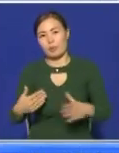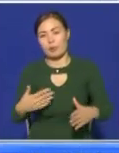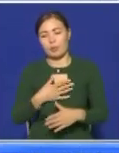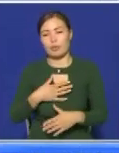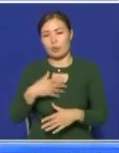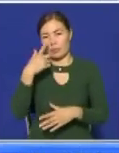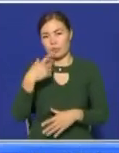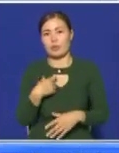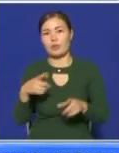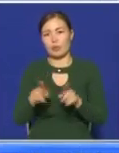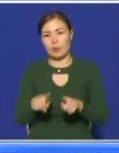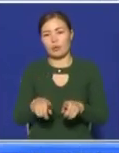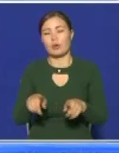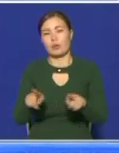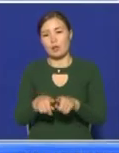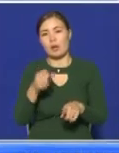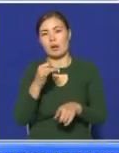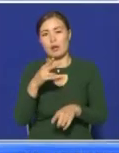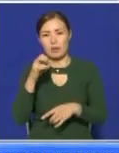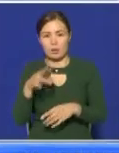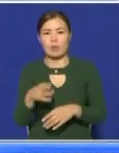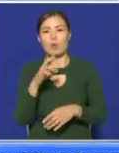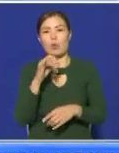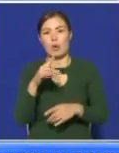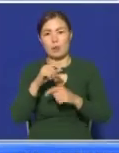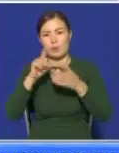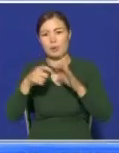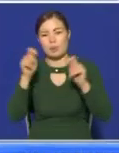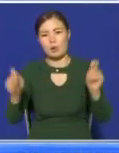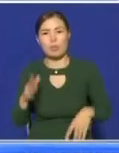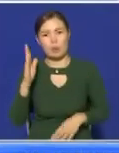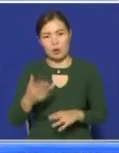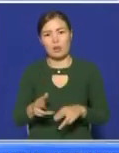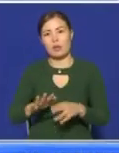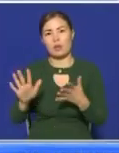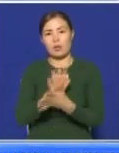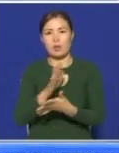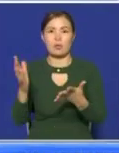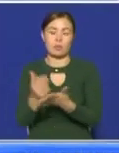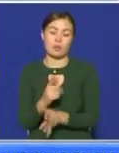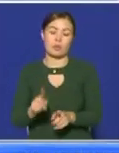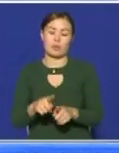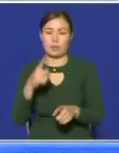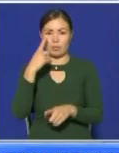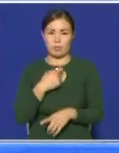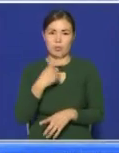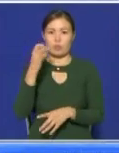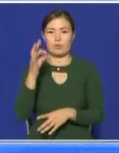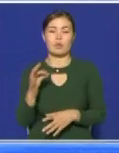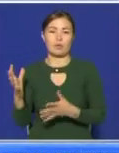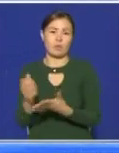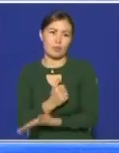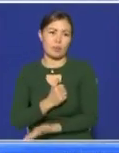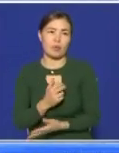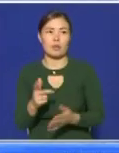бізге осындай Айқанатта Бурабайда мектеп ашылады, сендер соған грант ұтып алдыңдар деп тесттен 100 баланы іріктеп